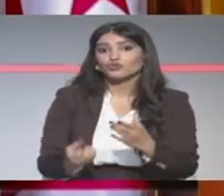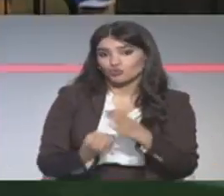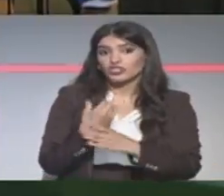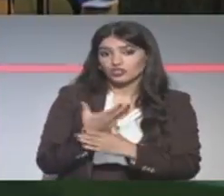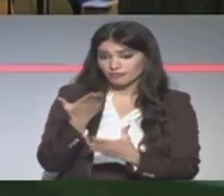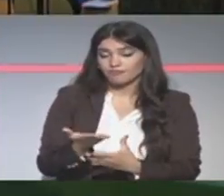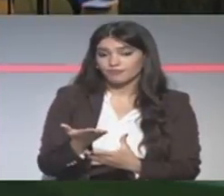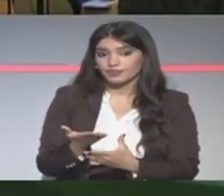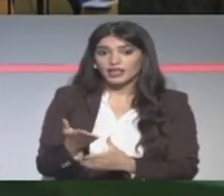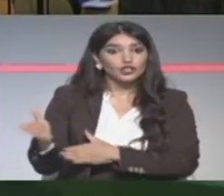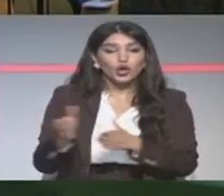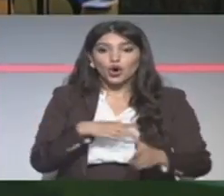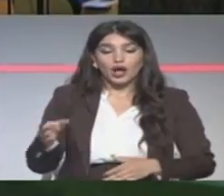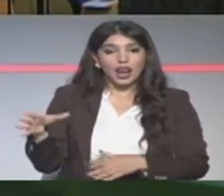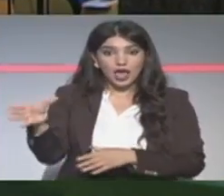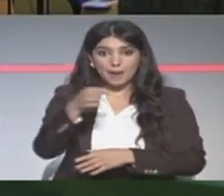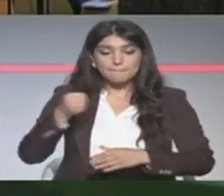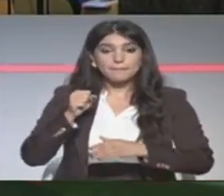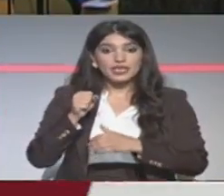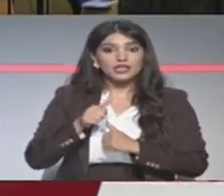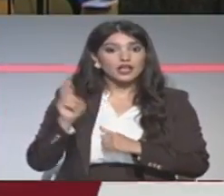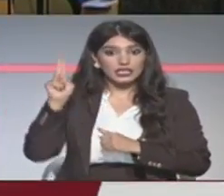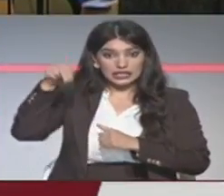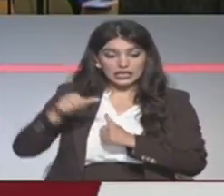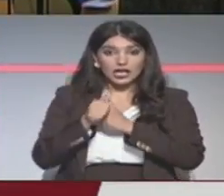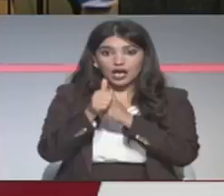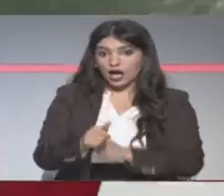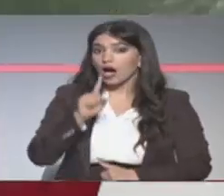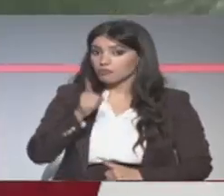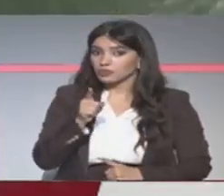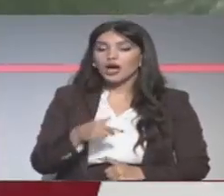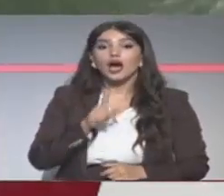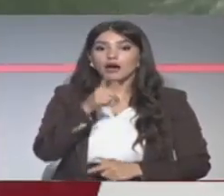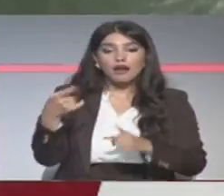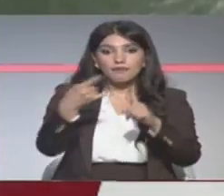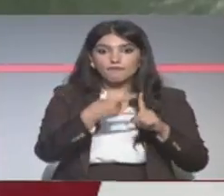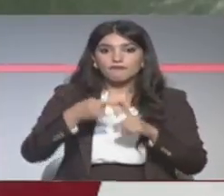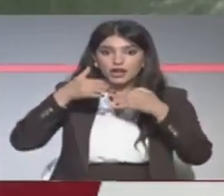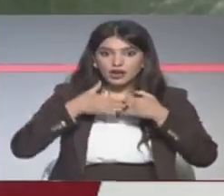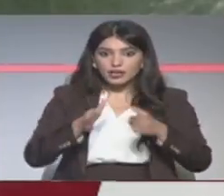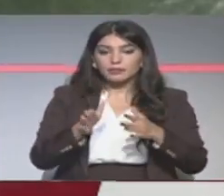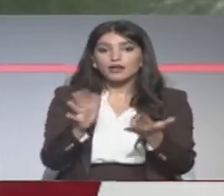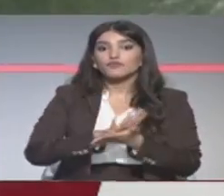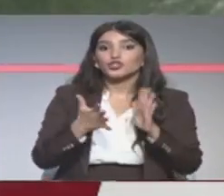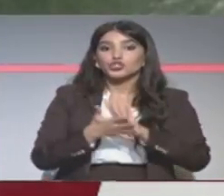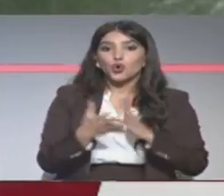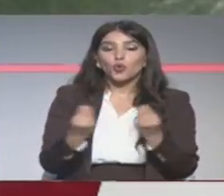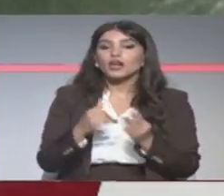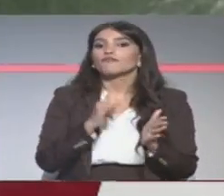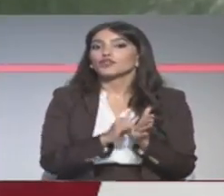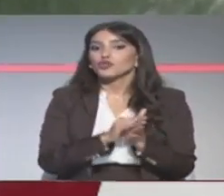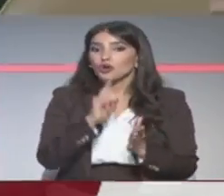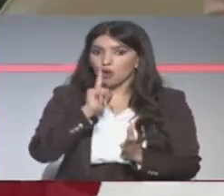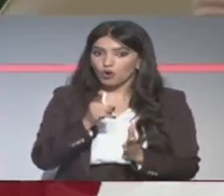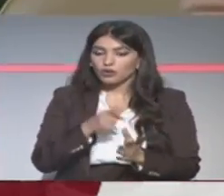الماضية. وكان الأمين العام للأمم المتحدة أنطونيو غوتيريس قد ألقى كلمته الافتتاحية من قاعة الجمعية العامة في نيويورك،